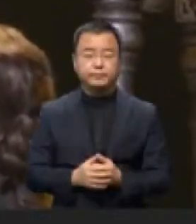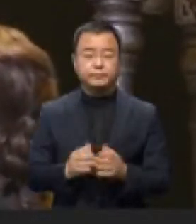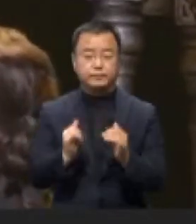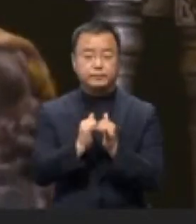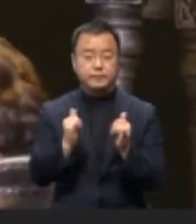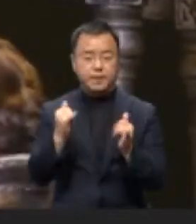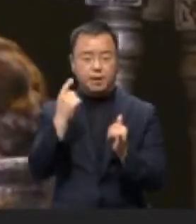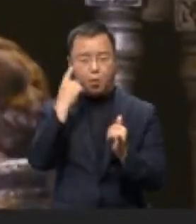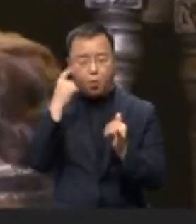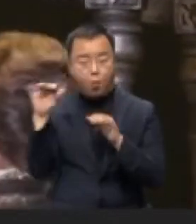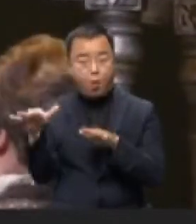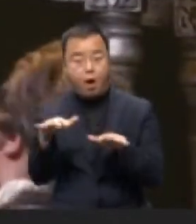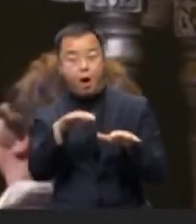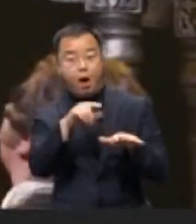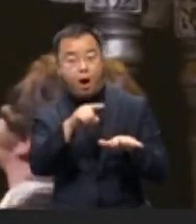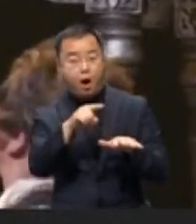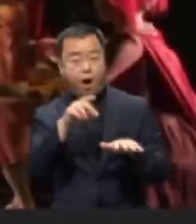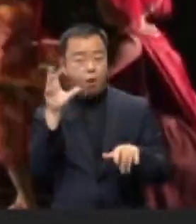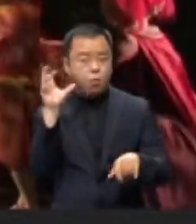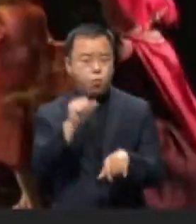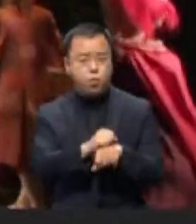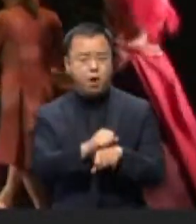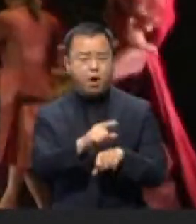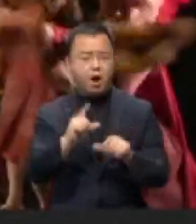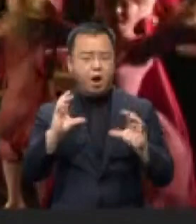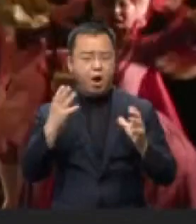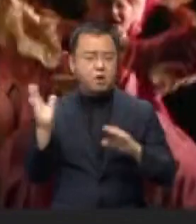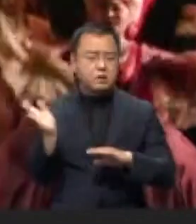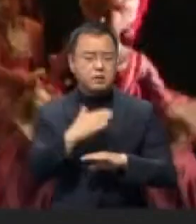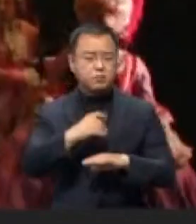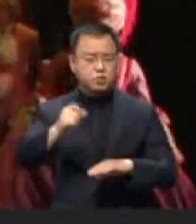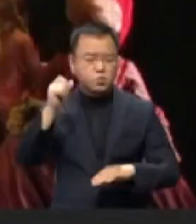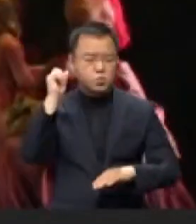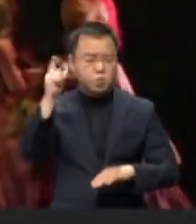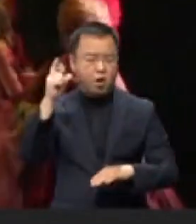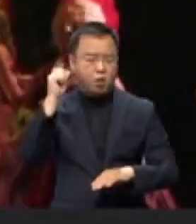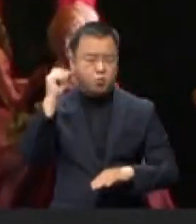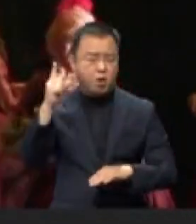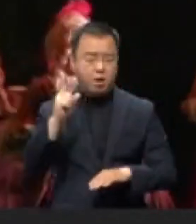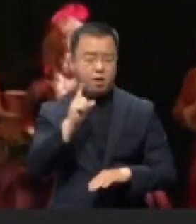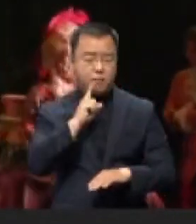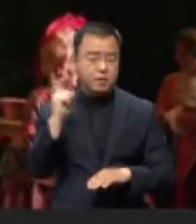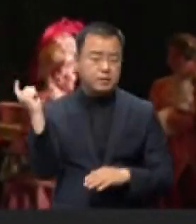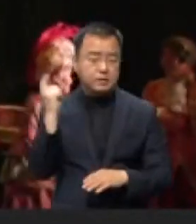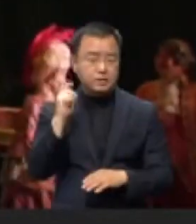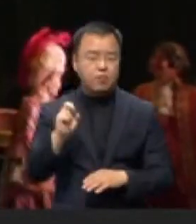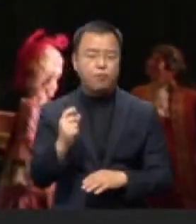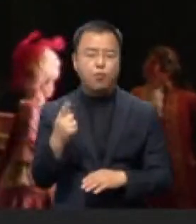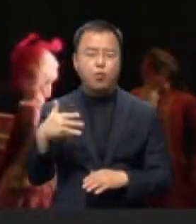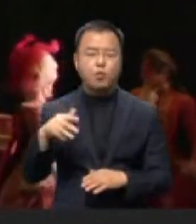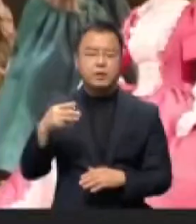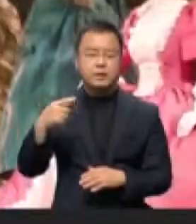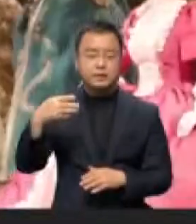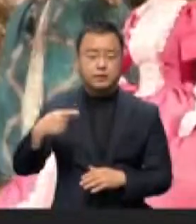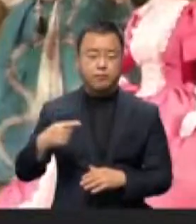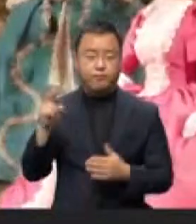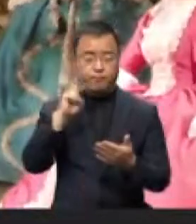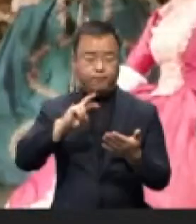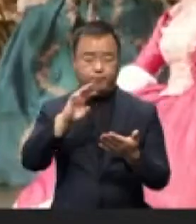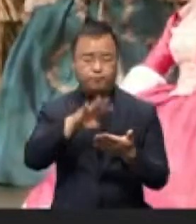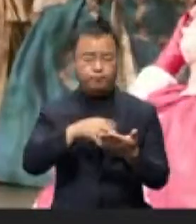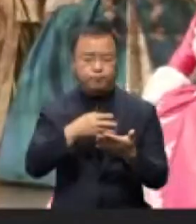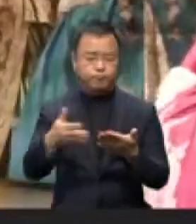사람들의 주목을 받으며 어릴 때부터 천재 소리를 듣고 자란 모차르트. 악보를 통째로 외워